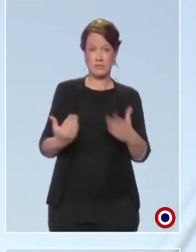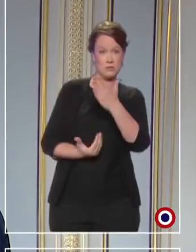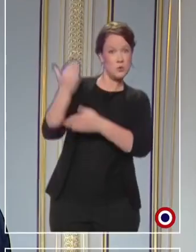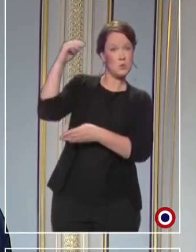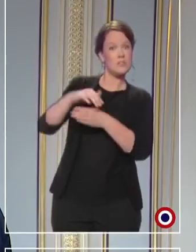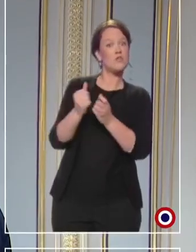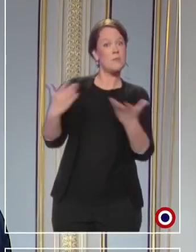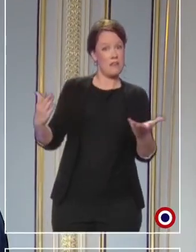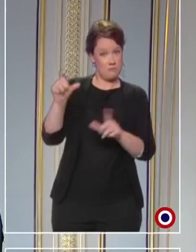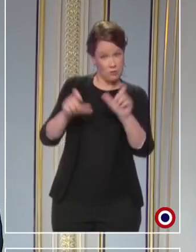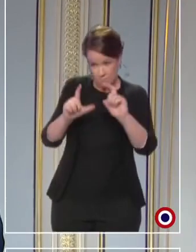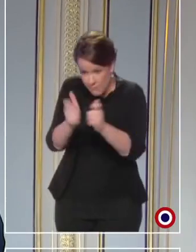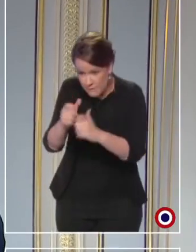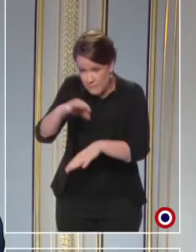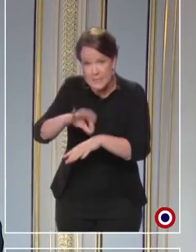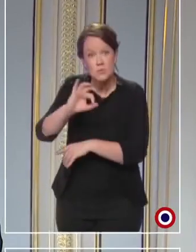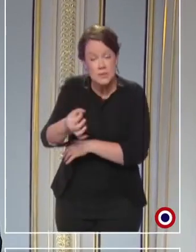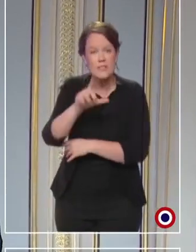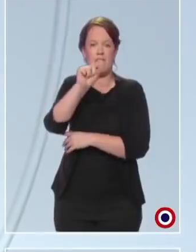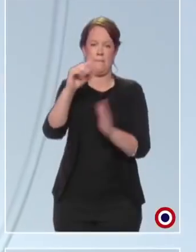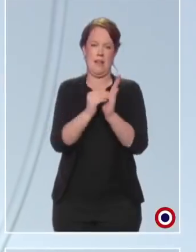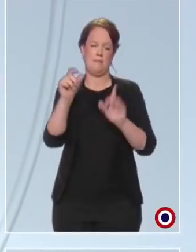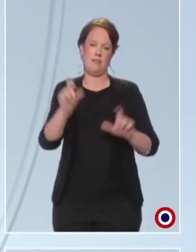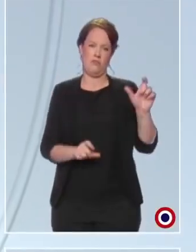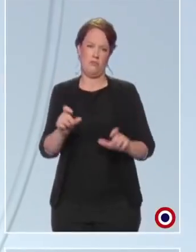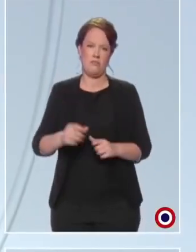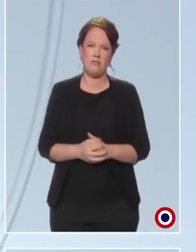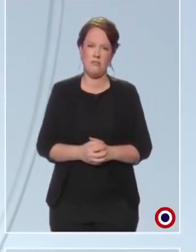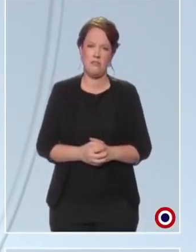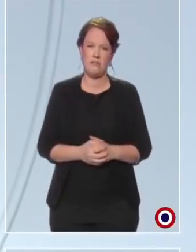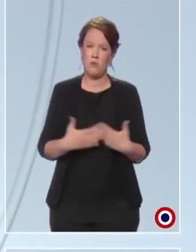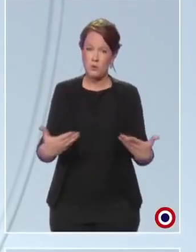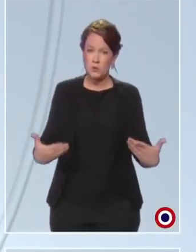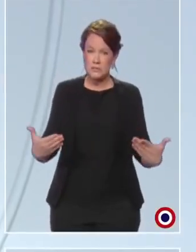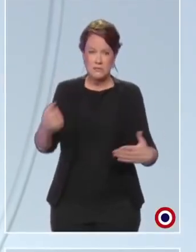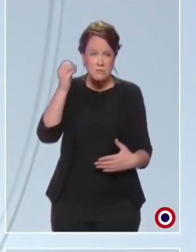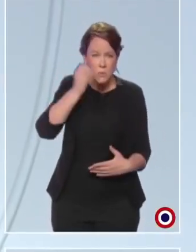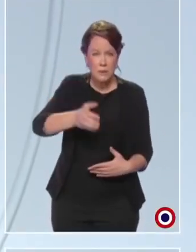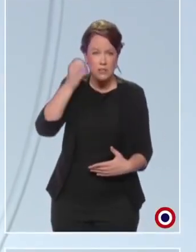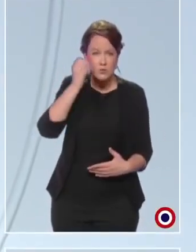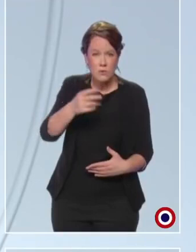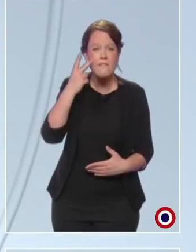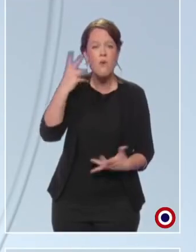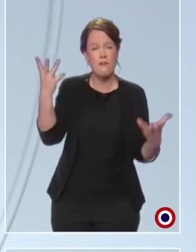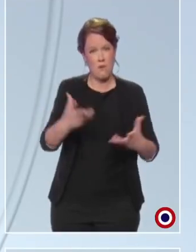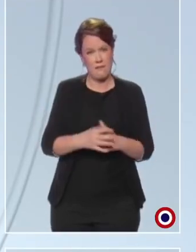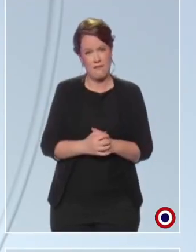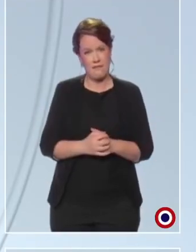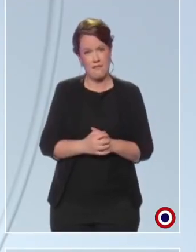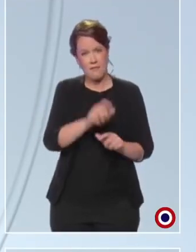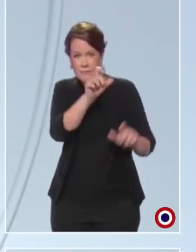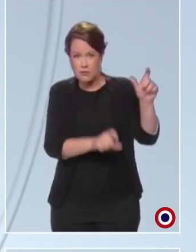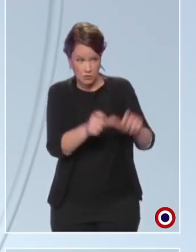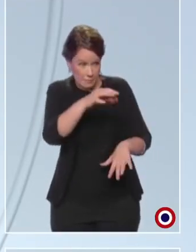au moment où je vous parle depuis plusieurs jours nous avons chaque jour 200 de nos concitoyens qui rentrent en